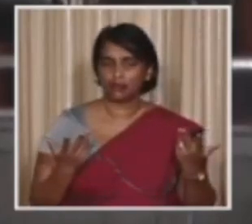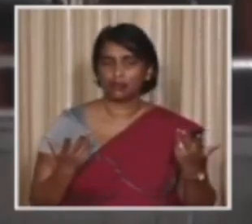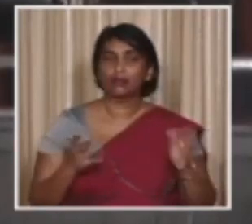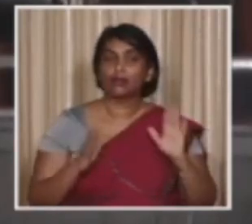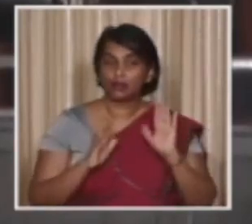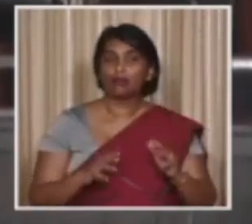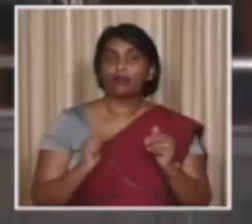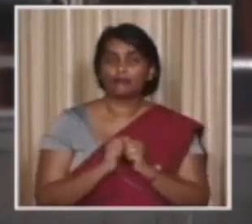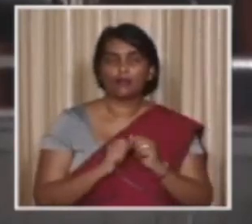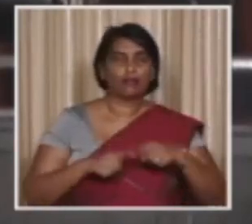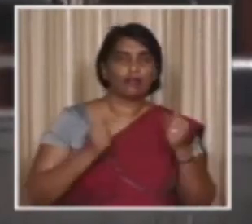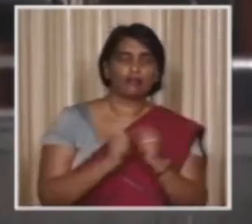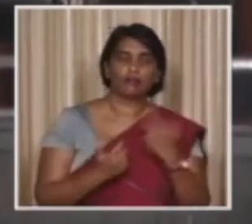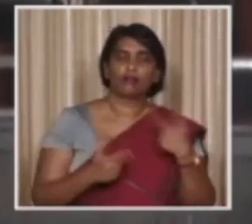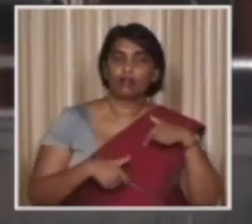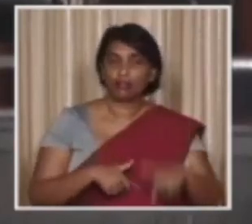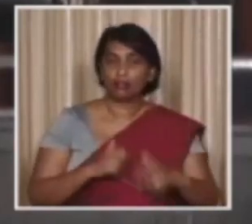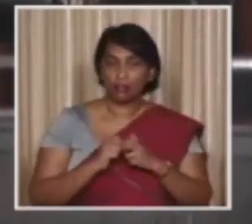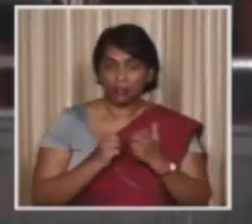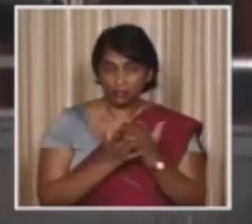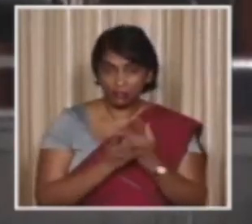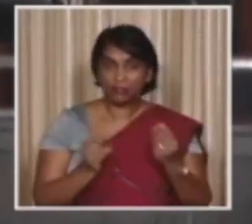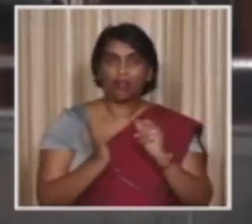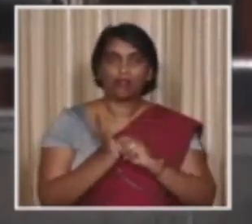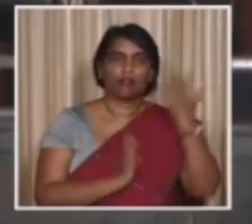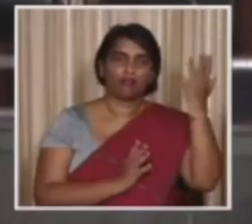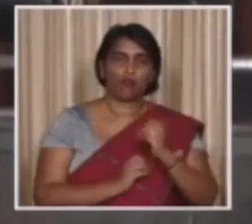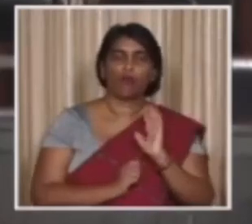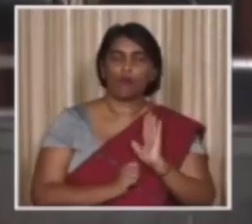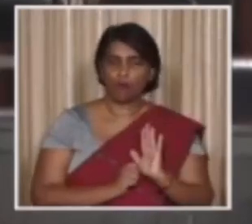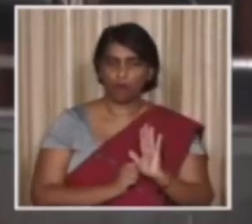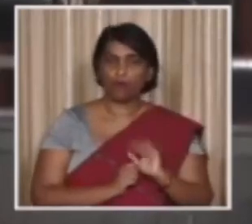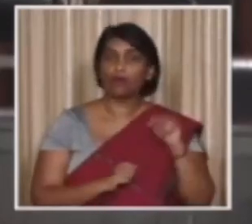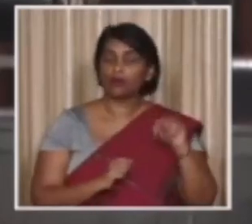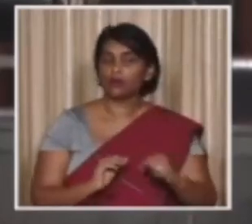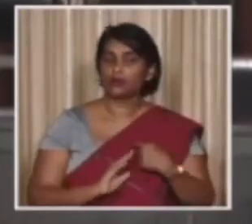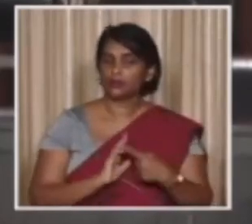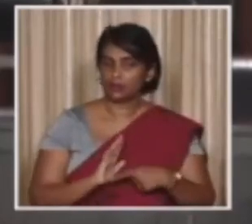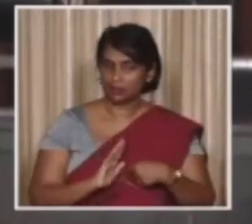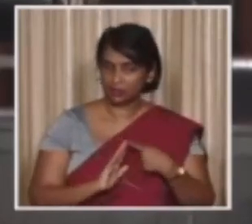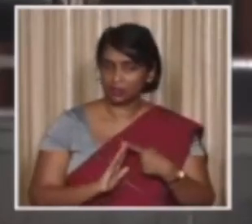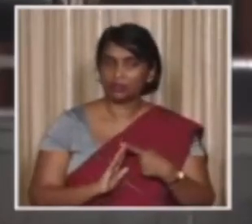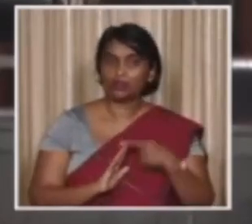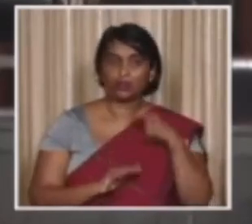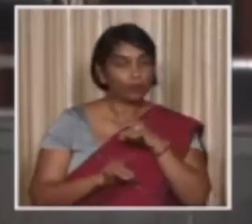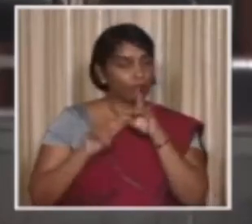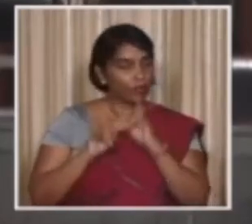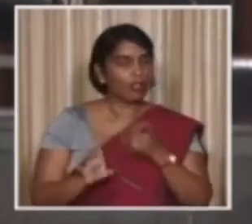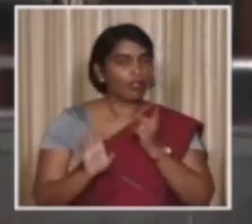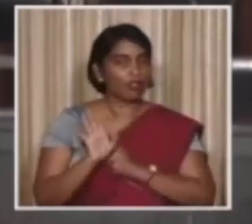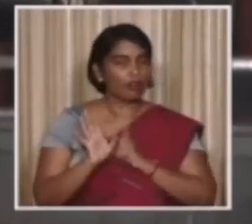හැබැයි අපිට කරන්න දෙයක් නැහැ. මොකද හේතුව මේ වෙලාවේ මේකෙන් ගැලවෙන්න ණය ගන්න ඕනේ. දැන් මේ රටේ මේ විදිහට